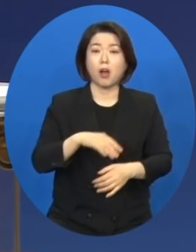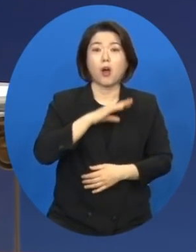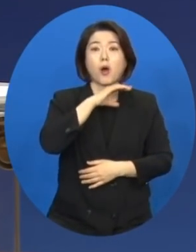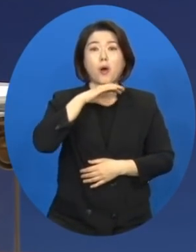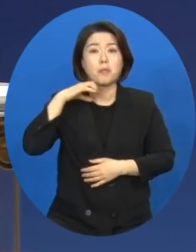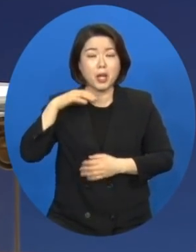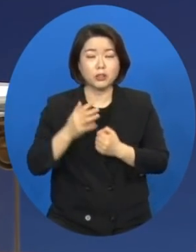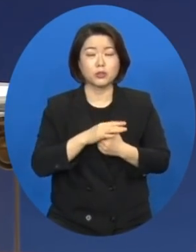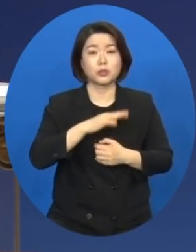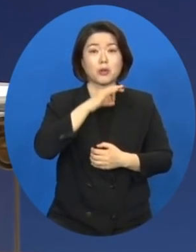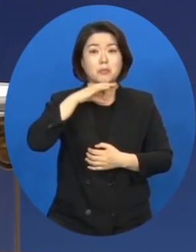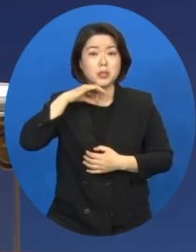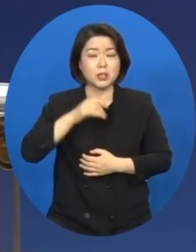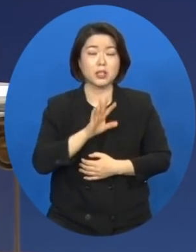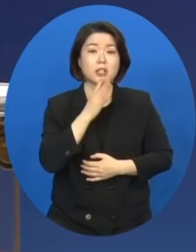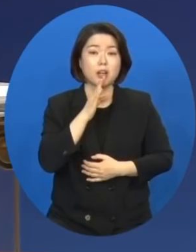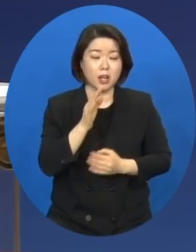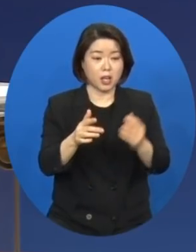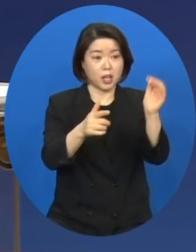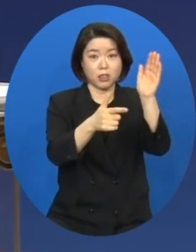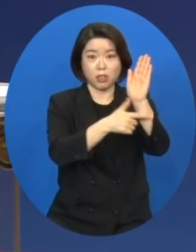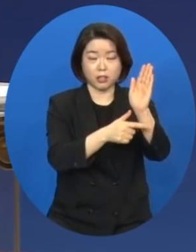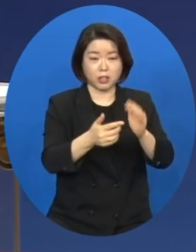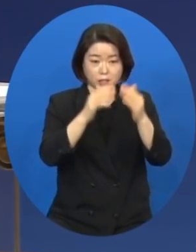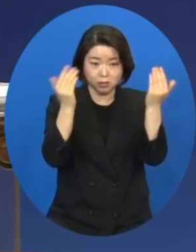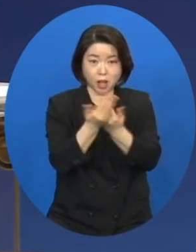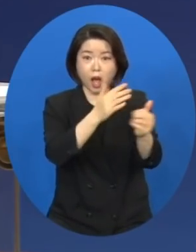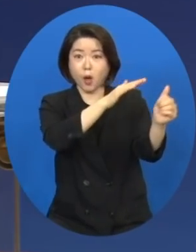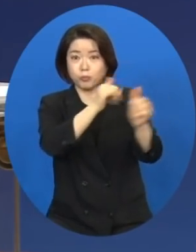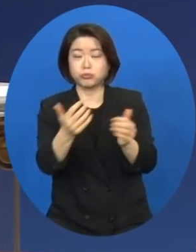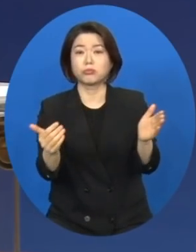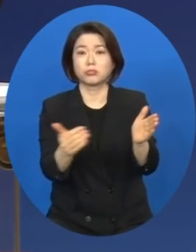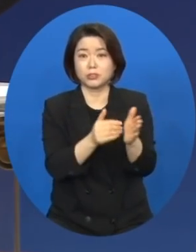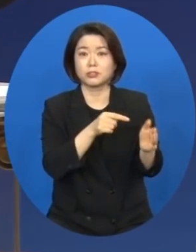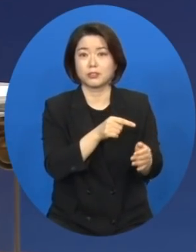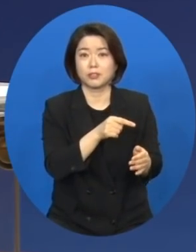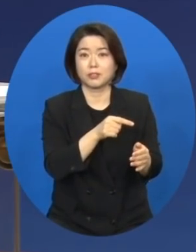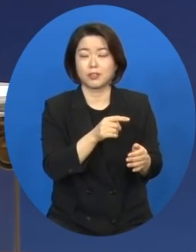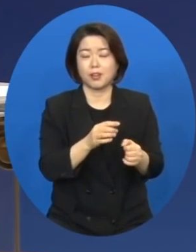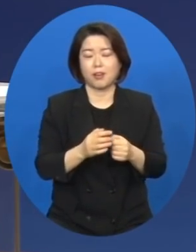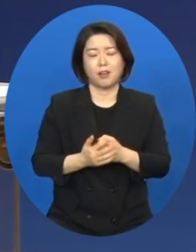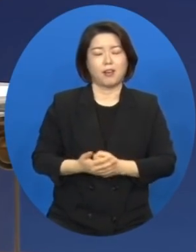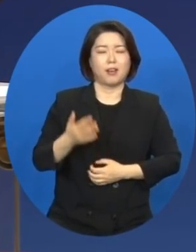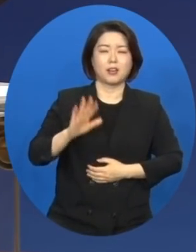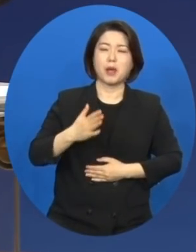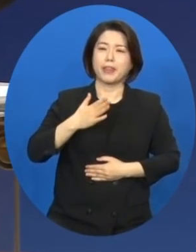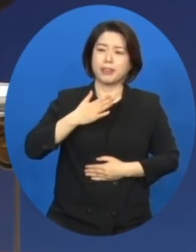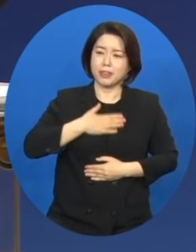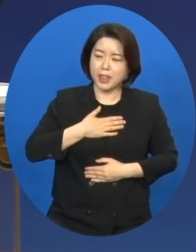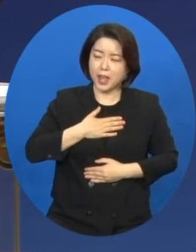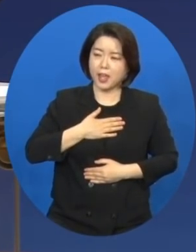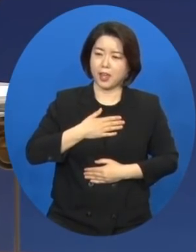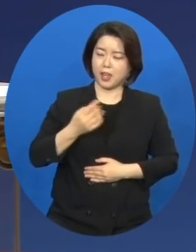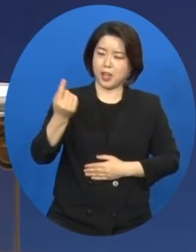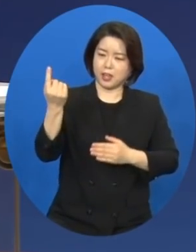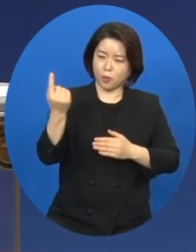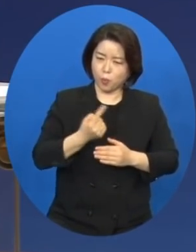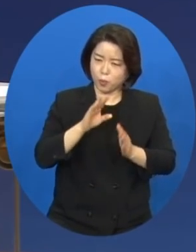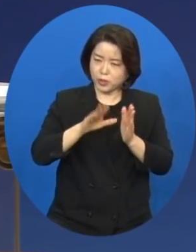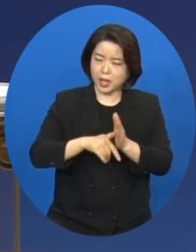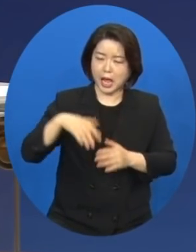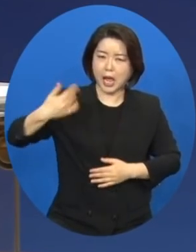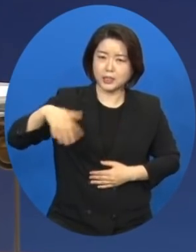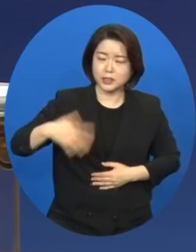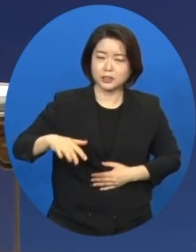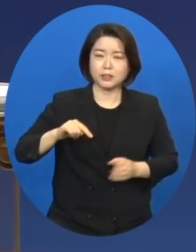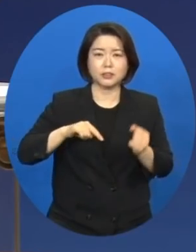빌립, 안드레, 나다나엘을 다 부르셨어요. 사역은 이미 시작이 되었습니다. 그렇다면 내 때가 아직 이르지 못했다라는 것은